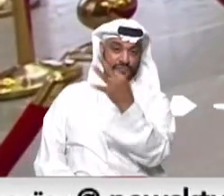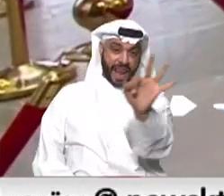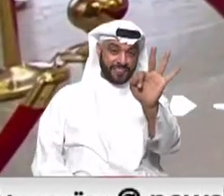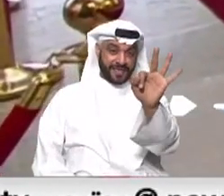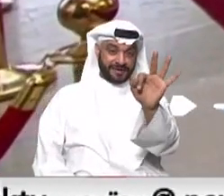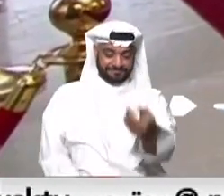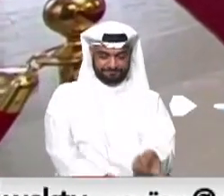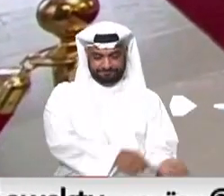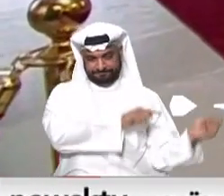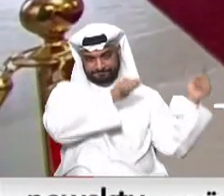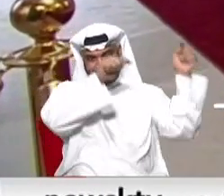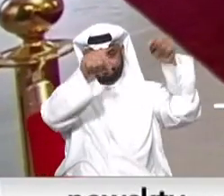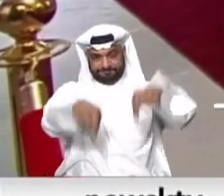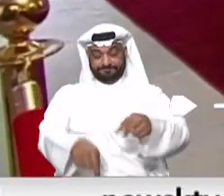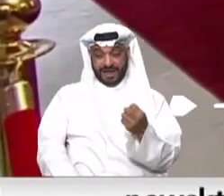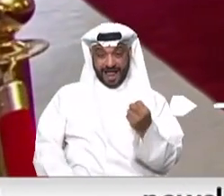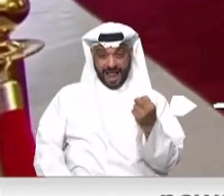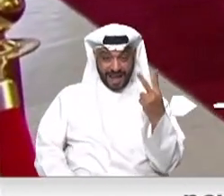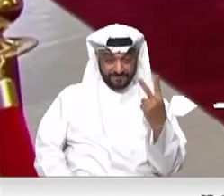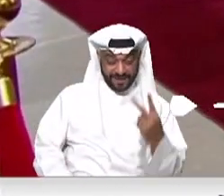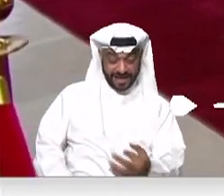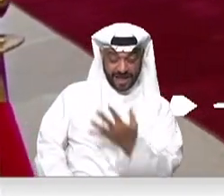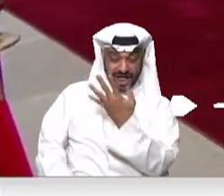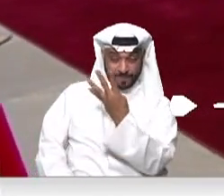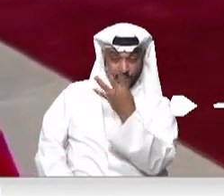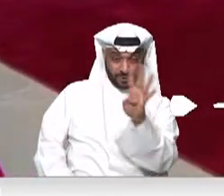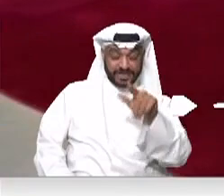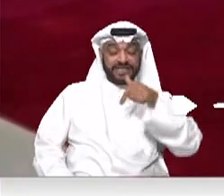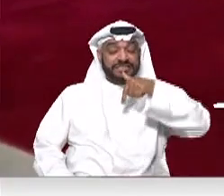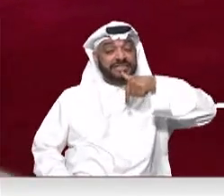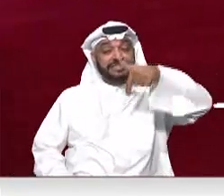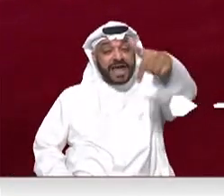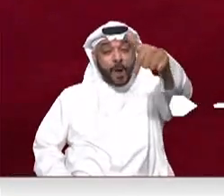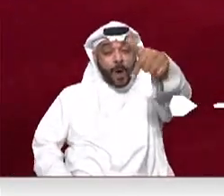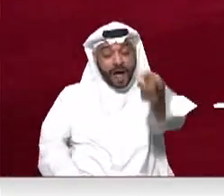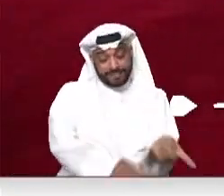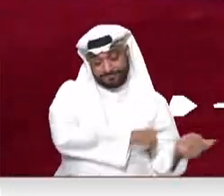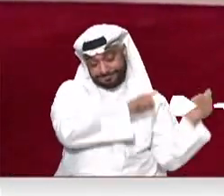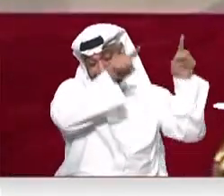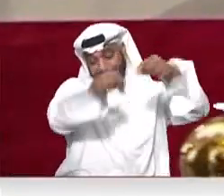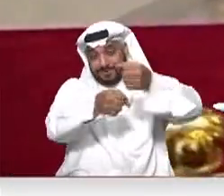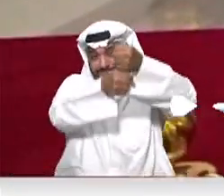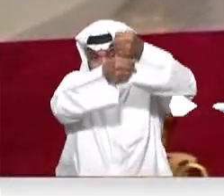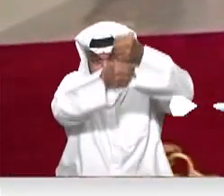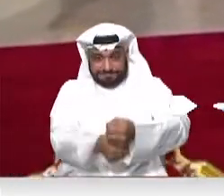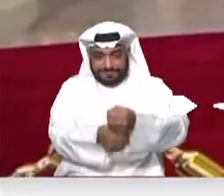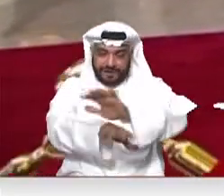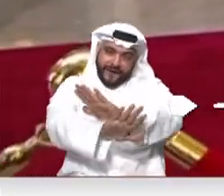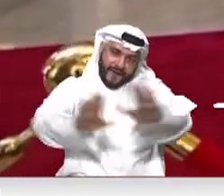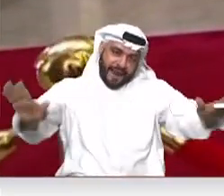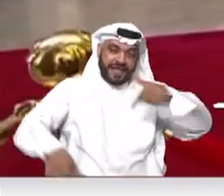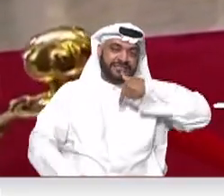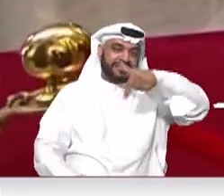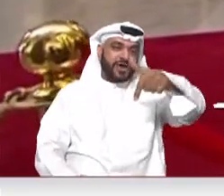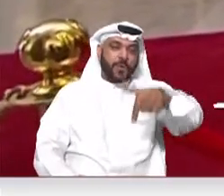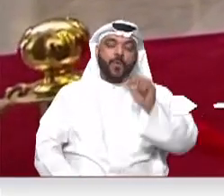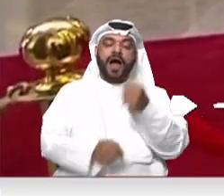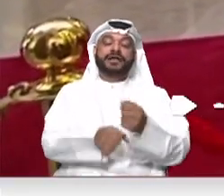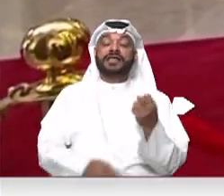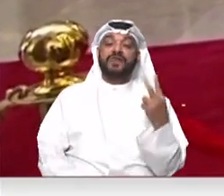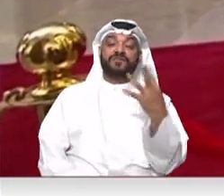في قصر الكرملين مرورا على الشرفه الحمراء الى ساحه الكاتدرائيه حيث تم استعراض مرور الفوج